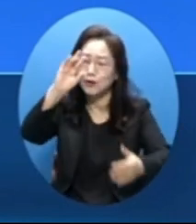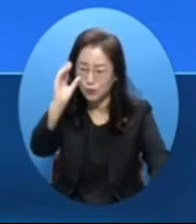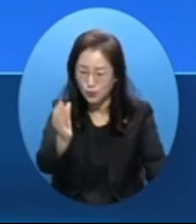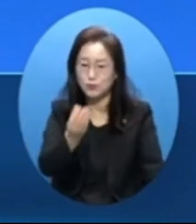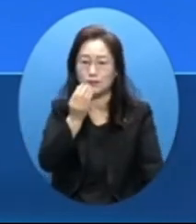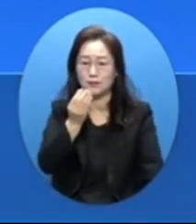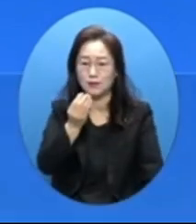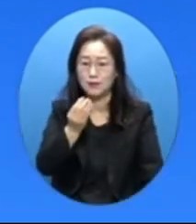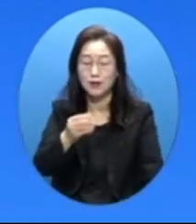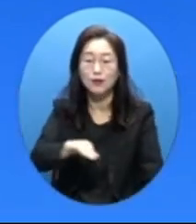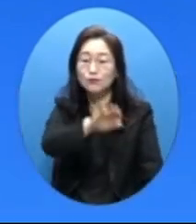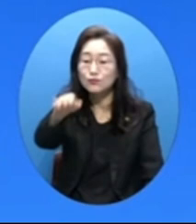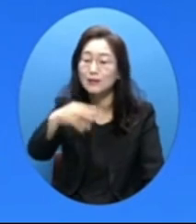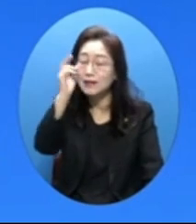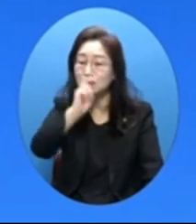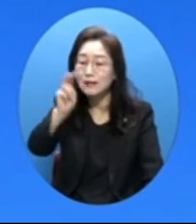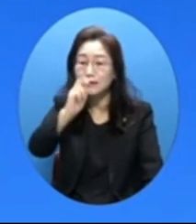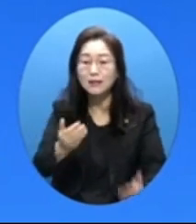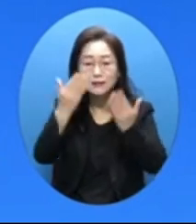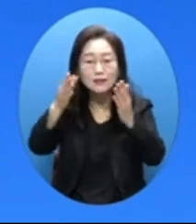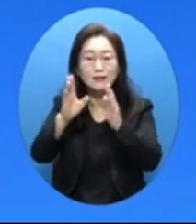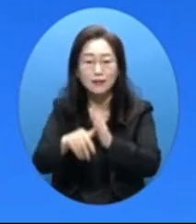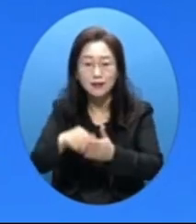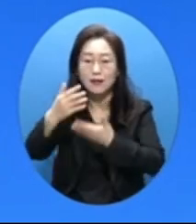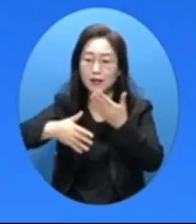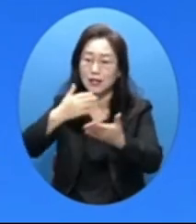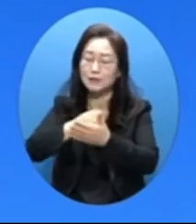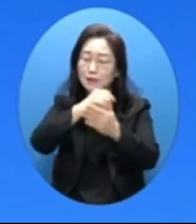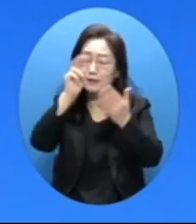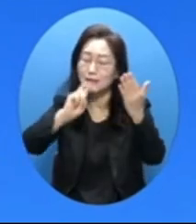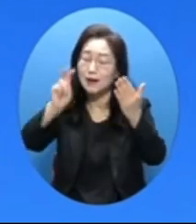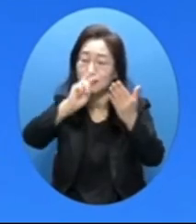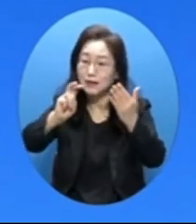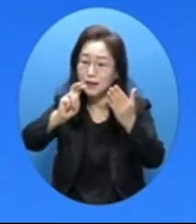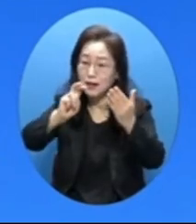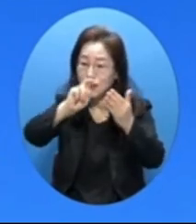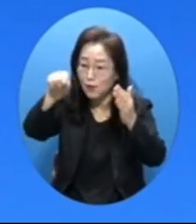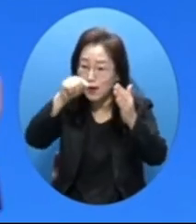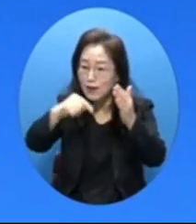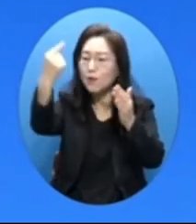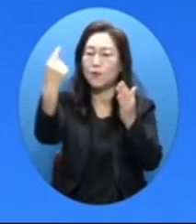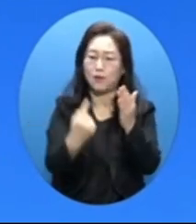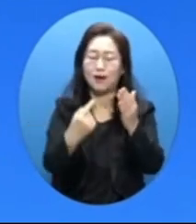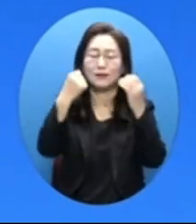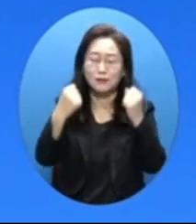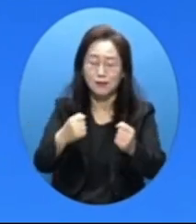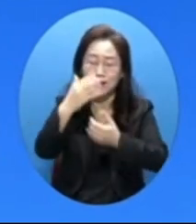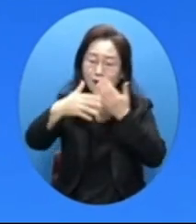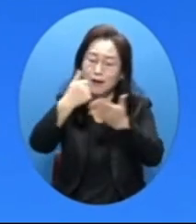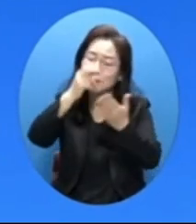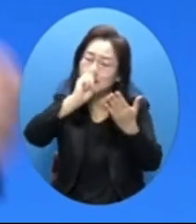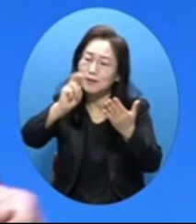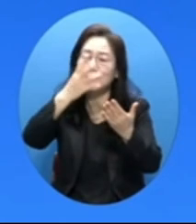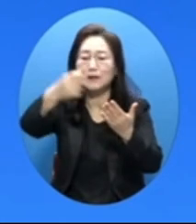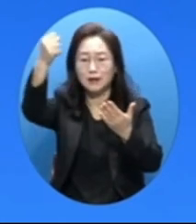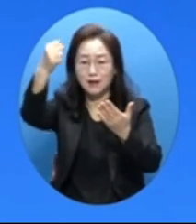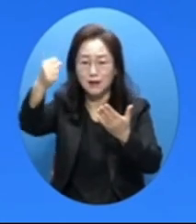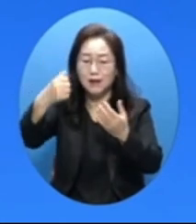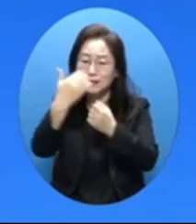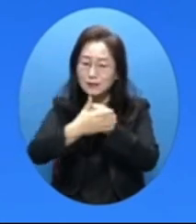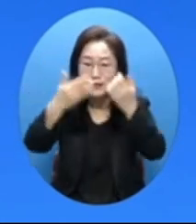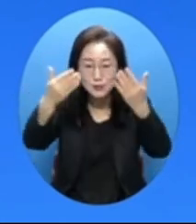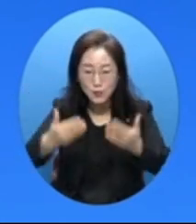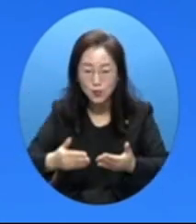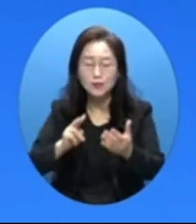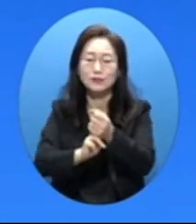우리가 찬양할 때 주님께서 그 찬양 가운데 거하시며 우리의 찬양의 자들을 받으시며 찬양의 예배를 받으시며 은혜를 내려주시고